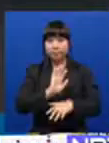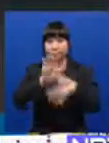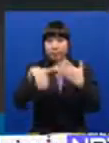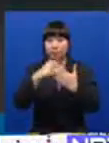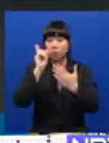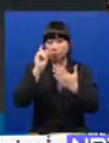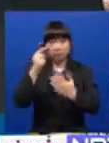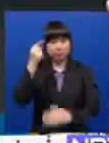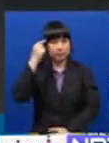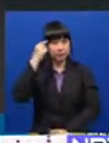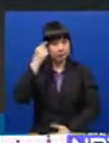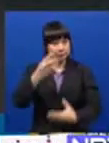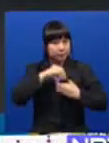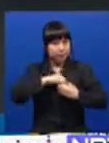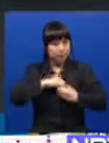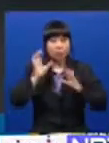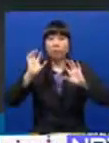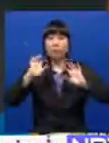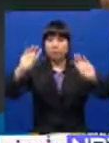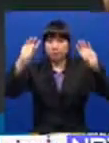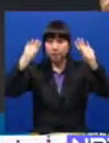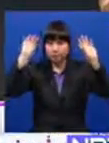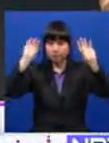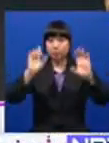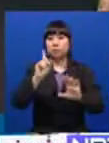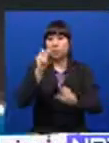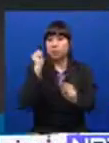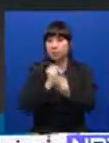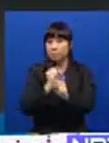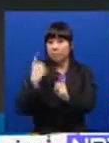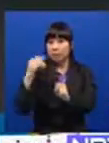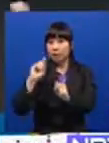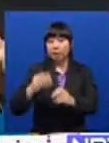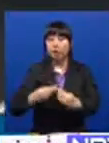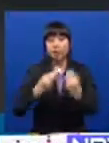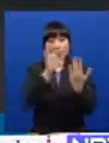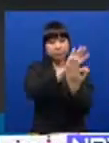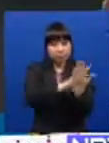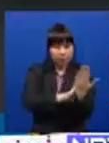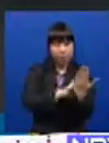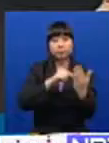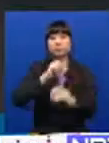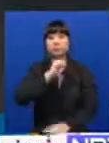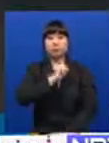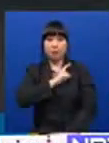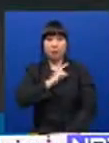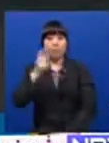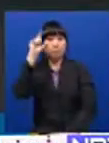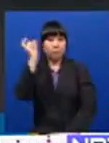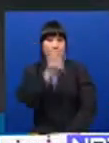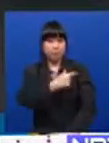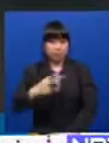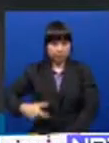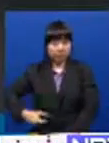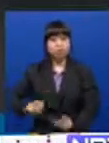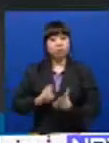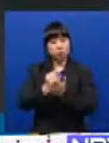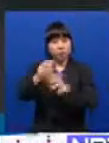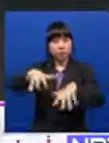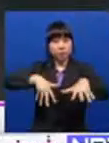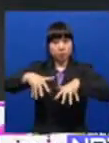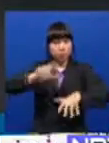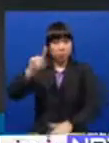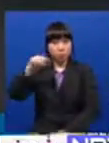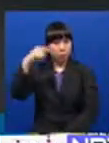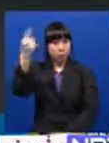อุดมการณ์เเรียกอุดมการณ์ของขราชการที่ควรจะมีอะไรทำเพื่อชาติศาสนาพระมหากษัตริย์และประชาชนต้องมาก่อน